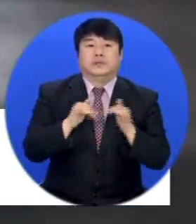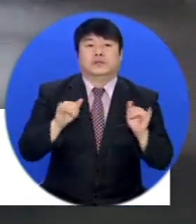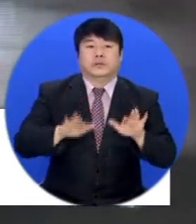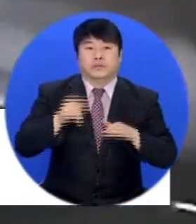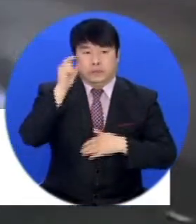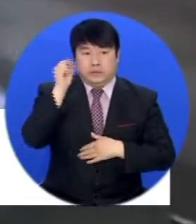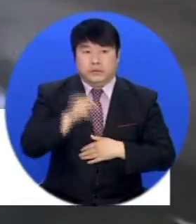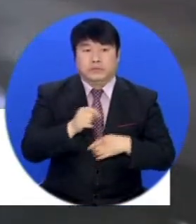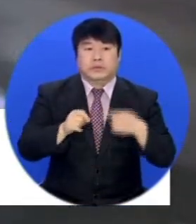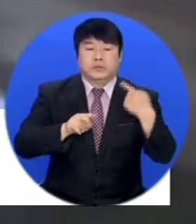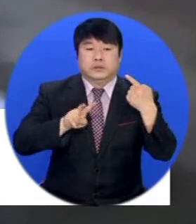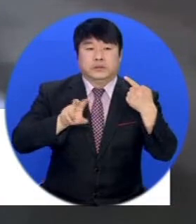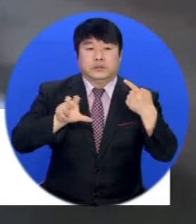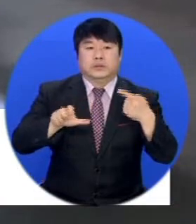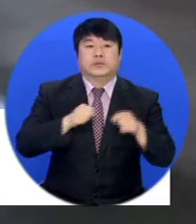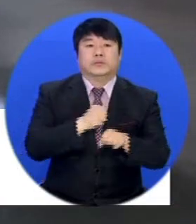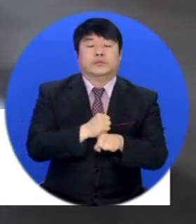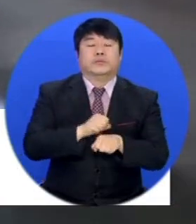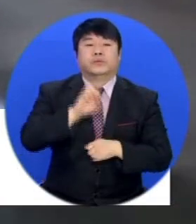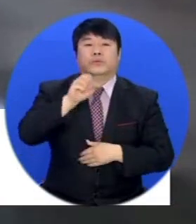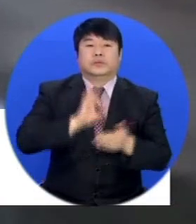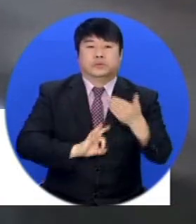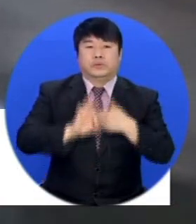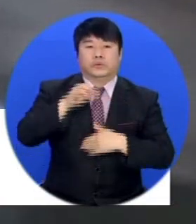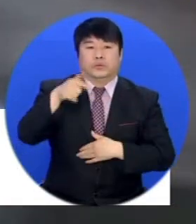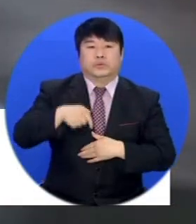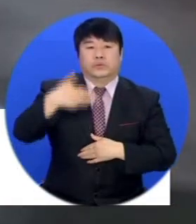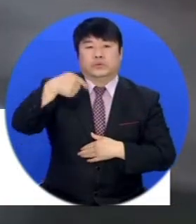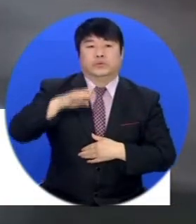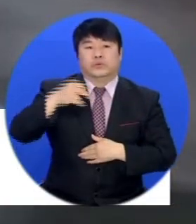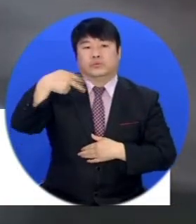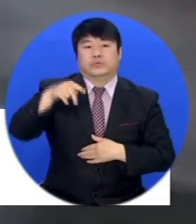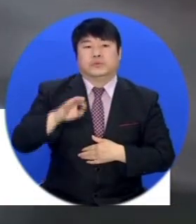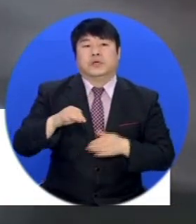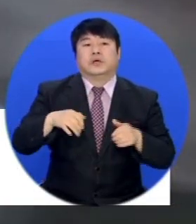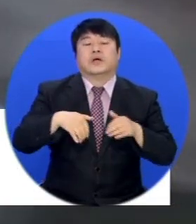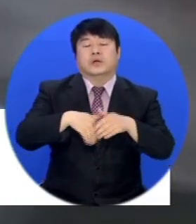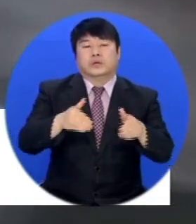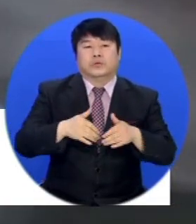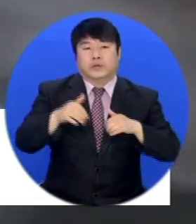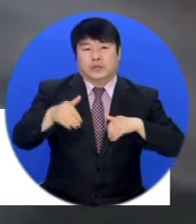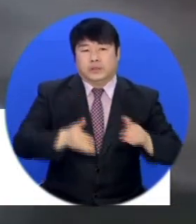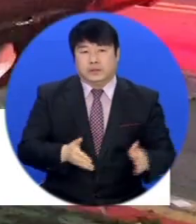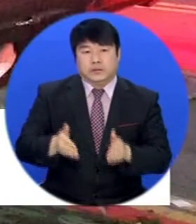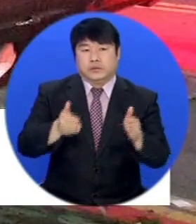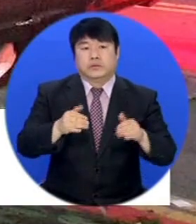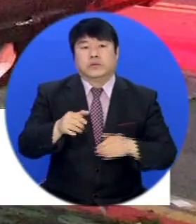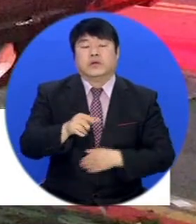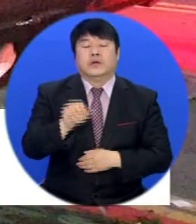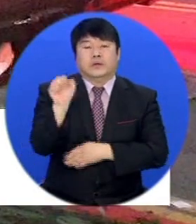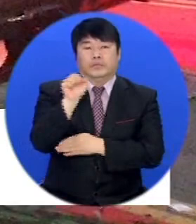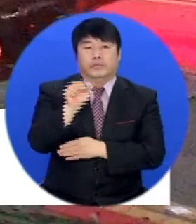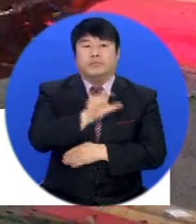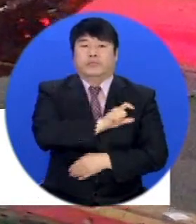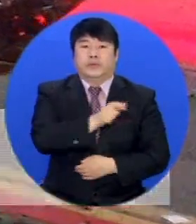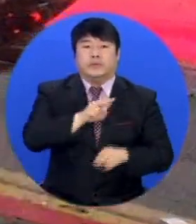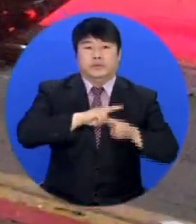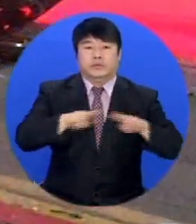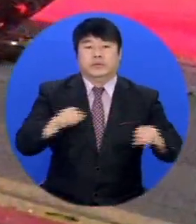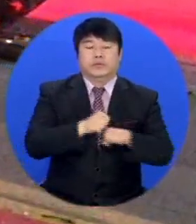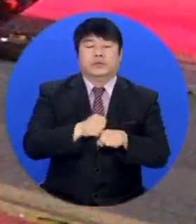오늘 새벽 1시 25분쯤 광주 동구 충장동의 한 도로에서 면허 취소 수치인 혈중알코올